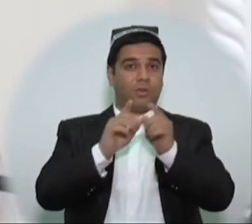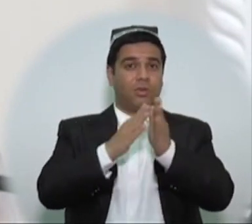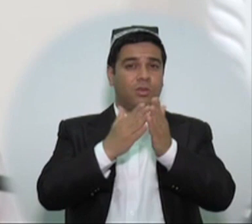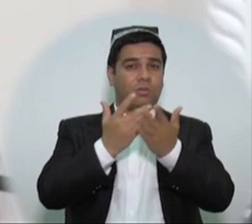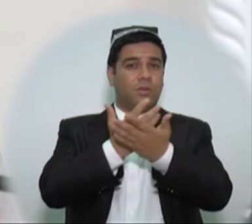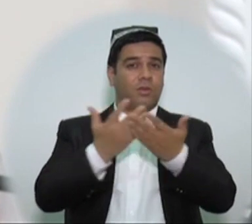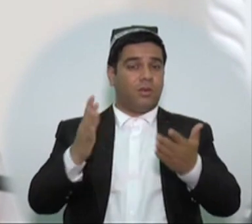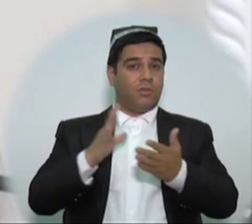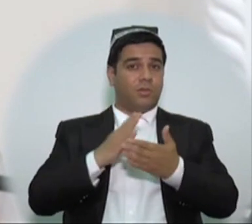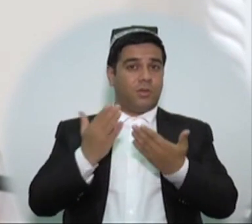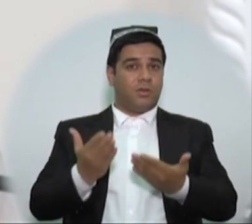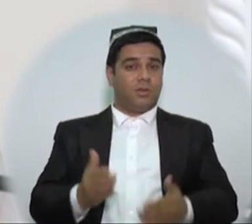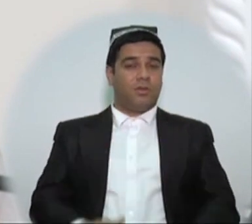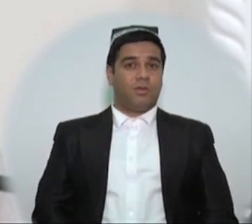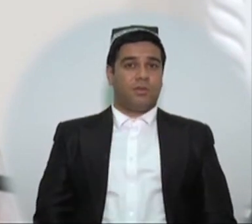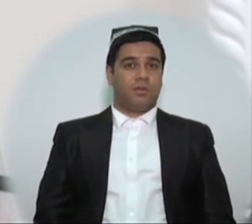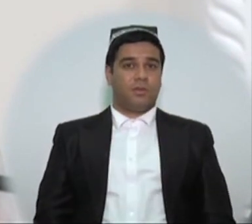ekan.